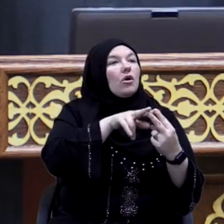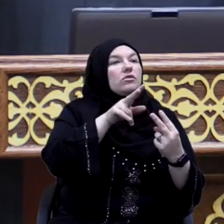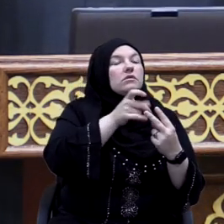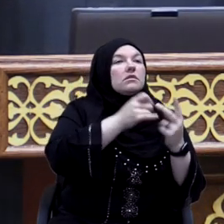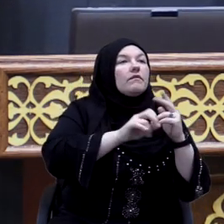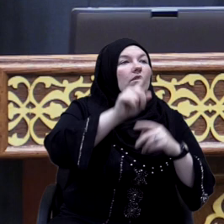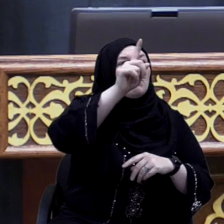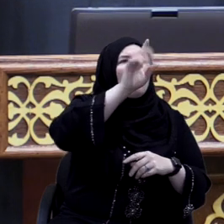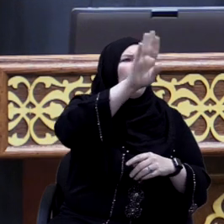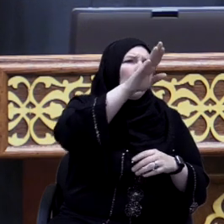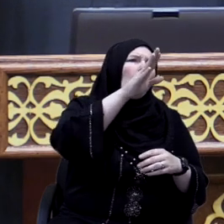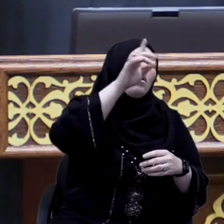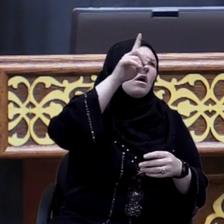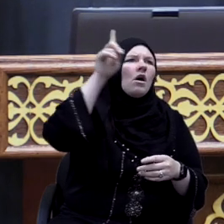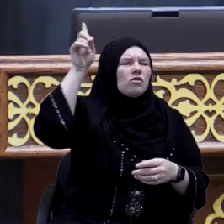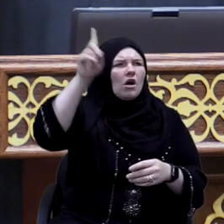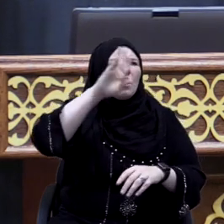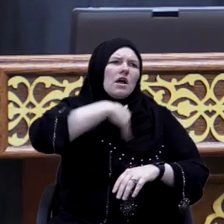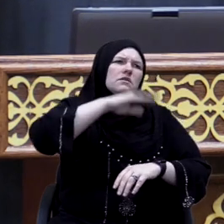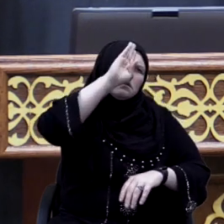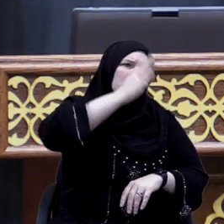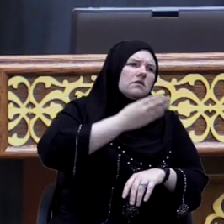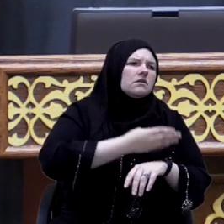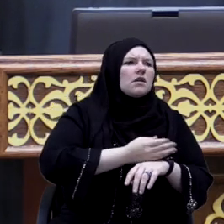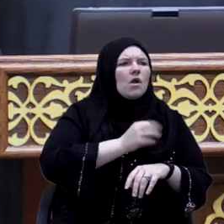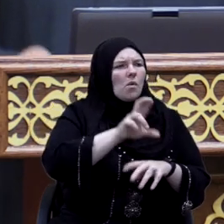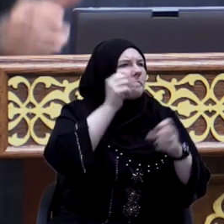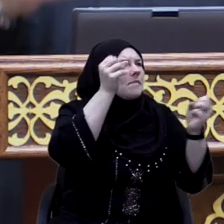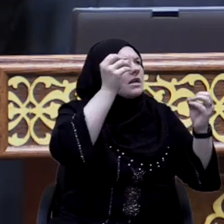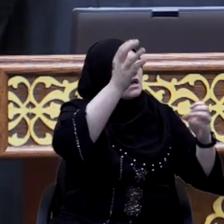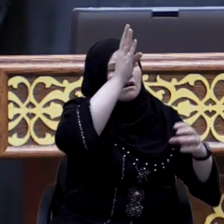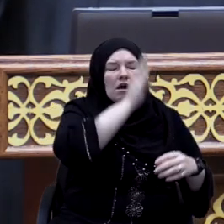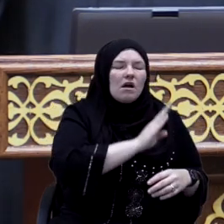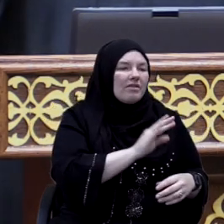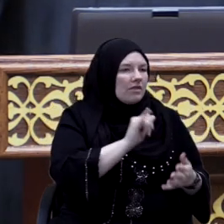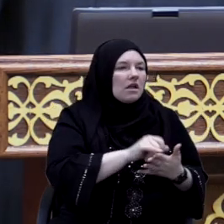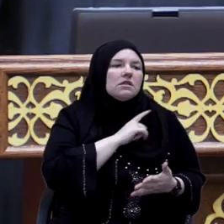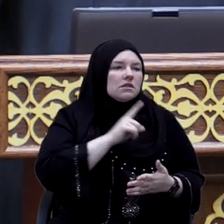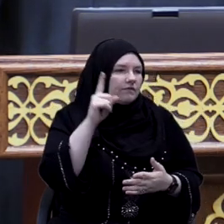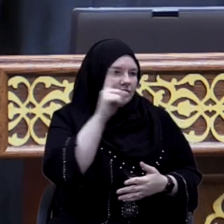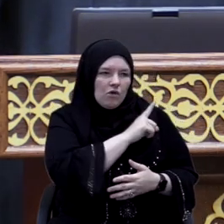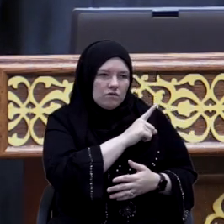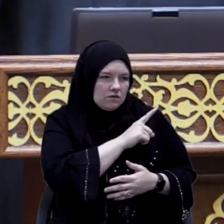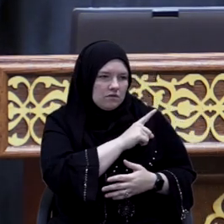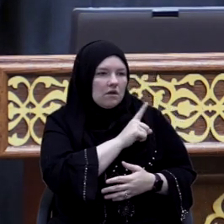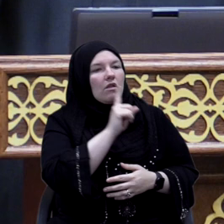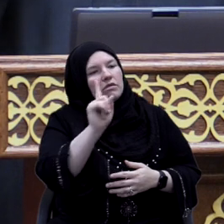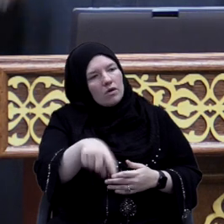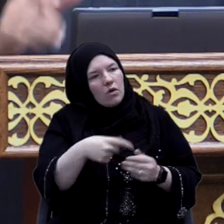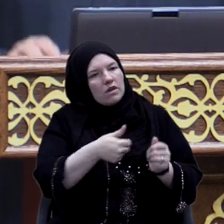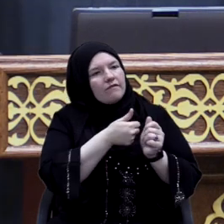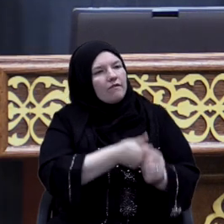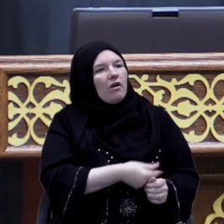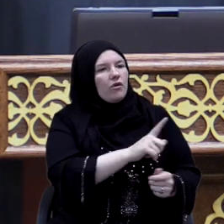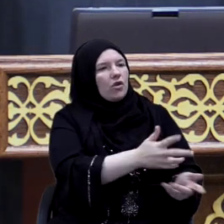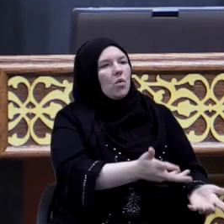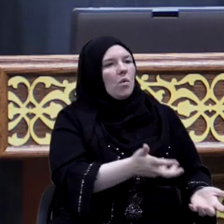partners. It's false. إِيَّ يَتَّبِعُونَ إِلَّا الظَّنِ. They only follow their